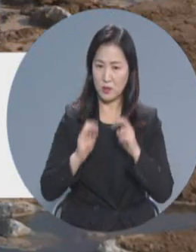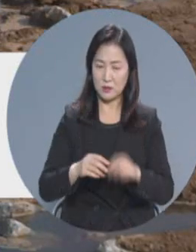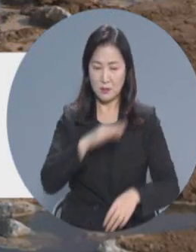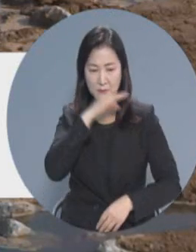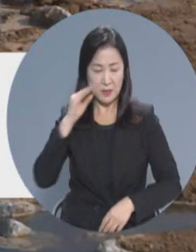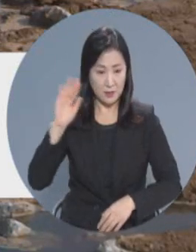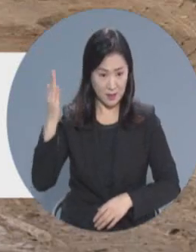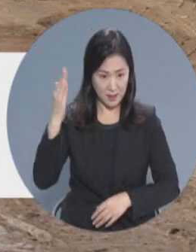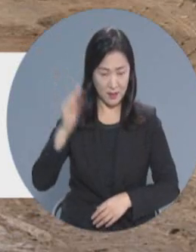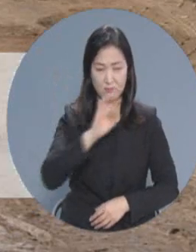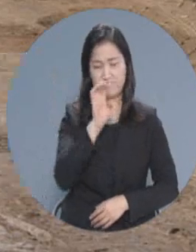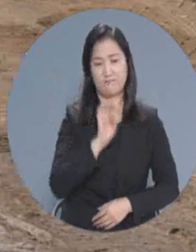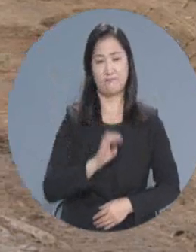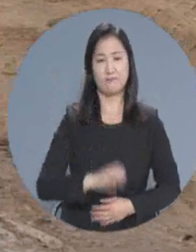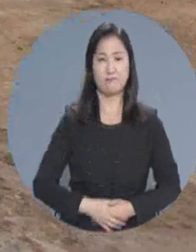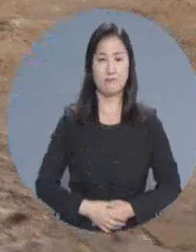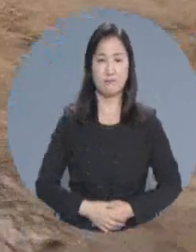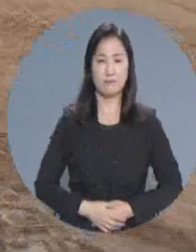제대로 되겠습니까?